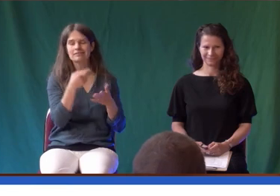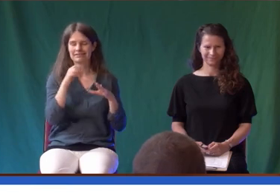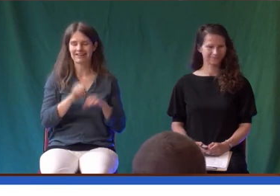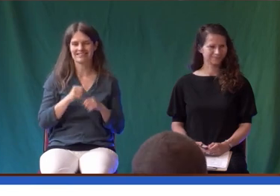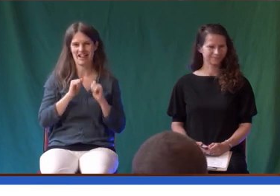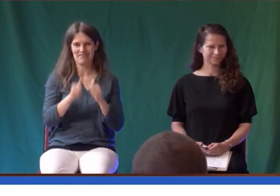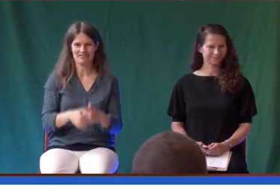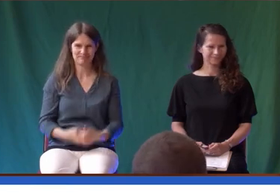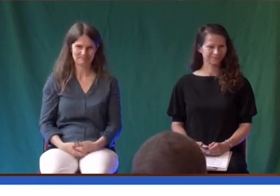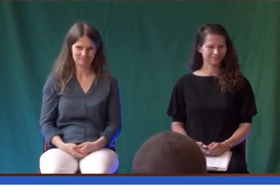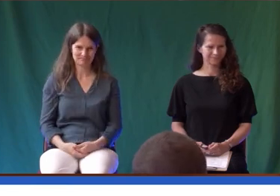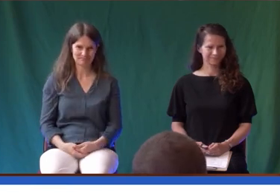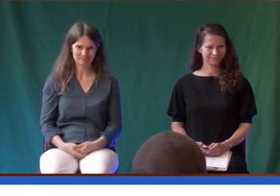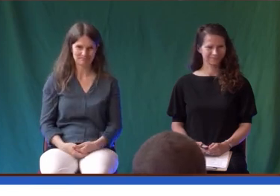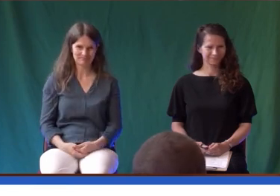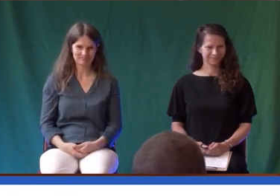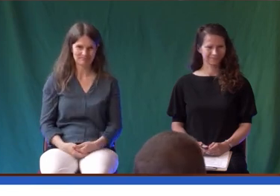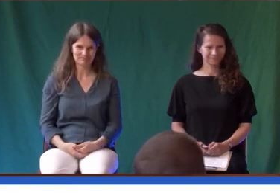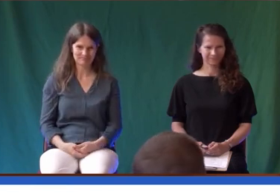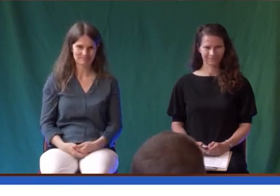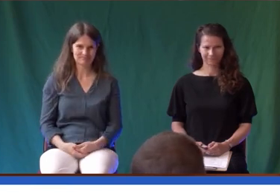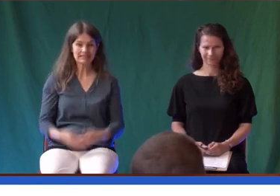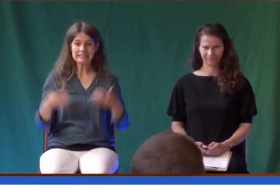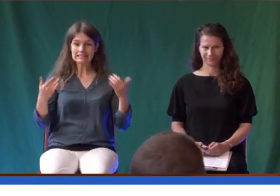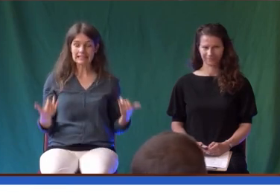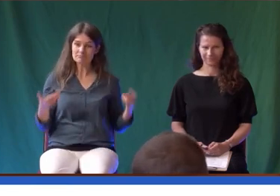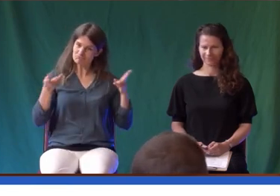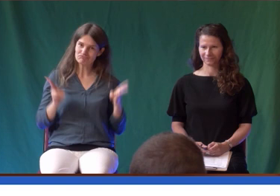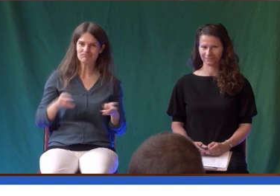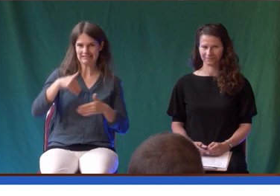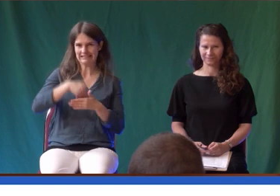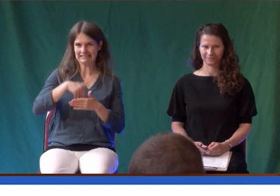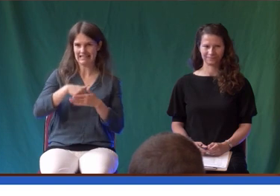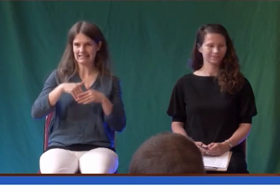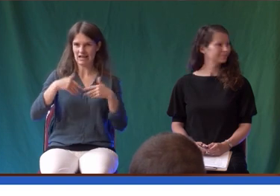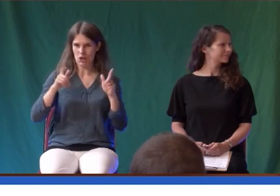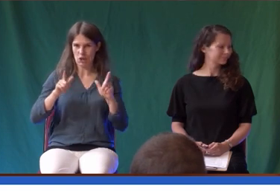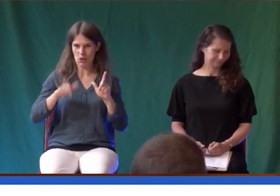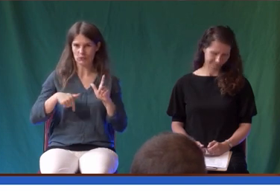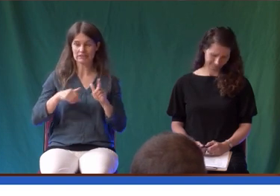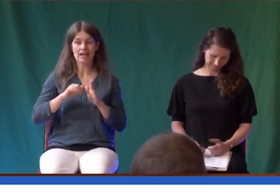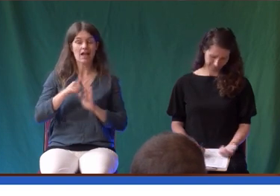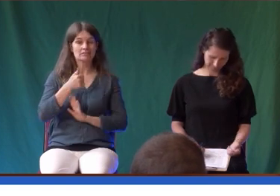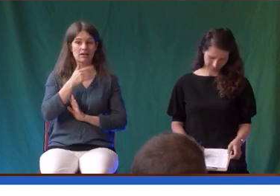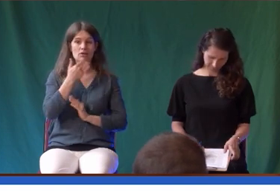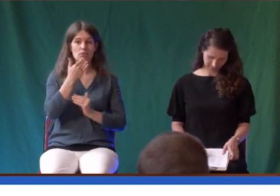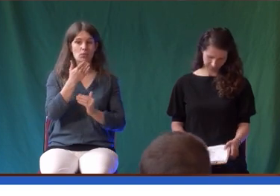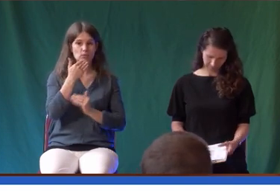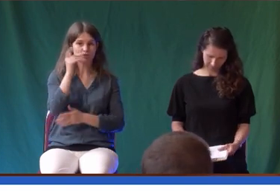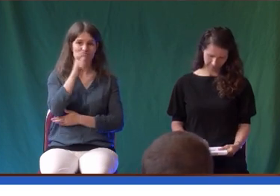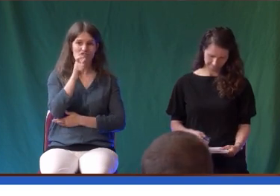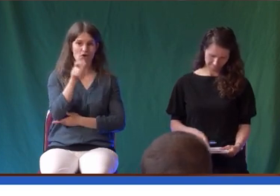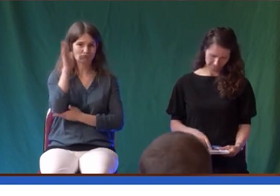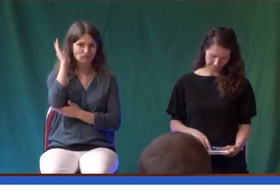und damit starten wir jetzt auch inhaltlich in den Fachtag die ersten Grußworte kommen von Lara Ludin